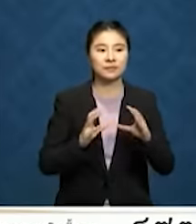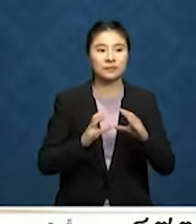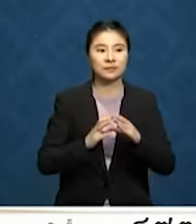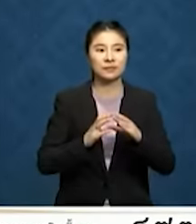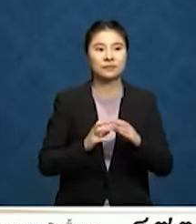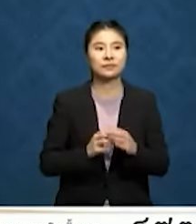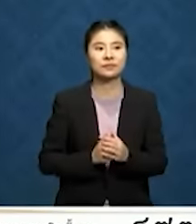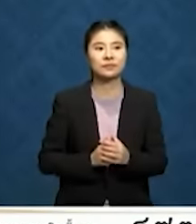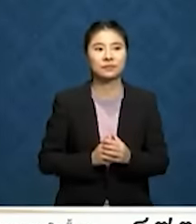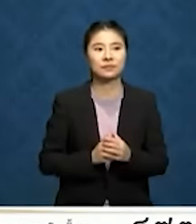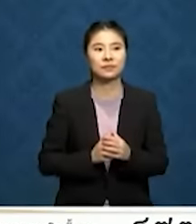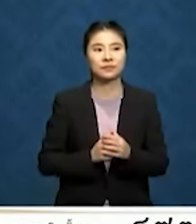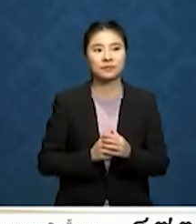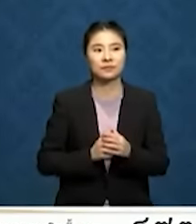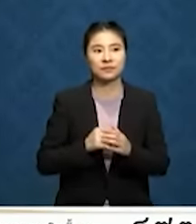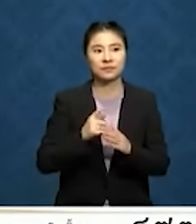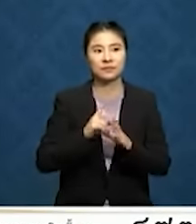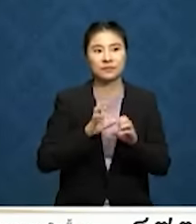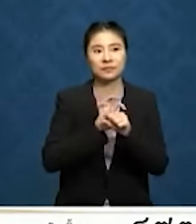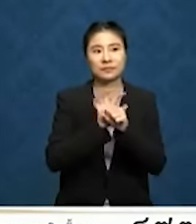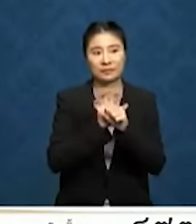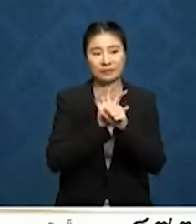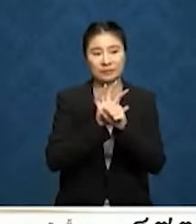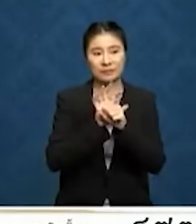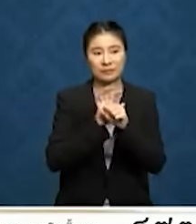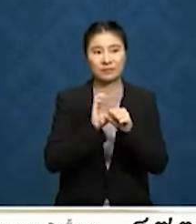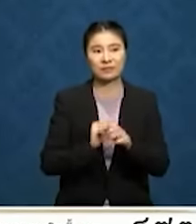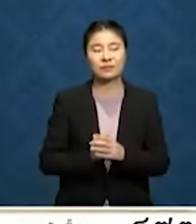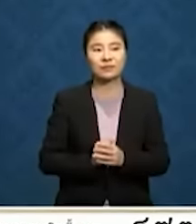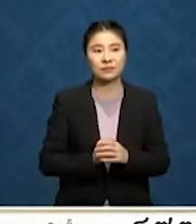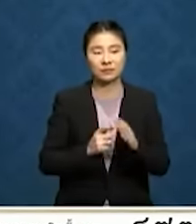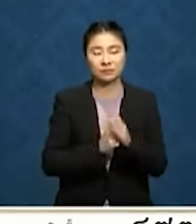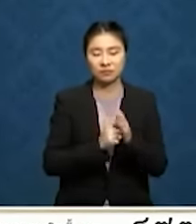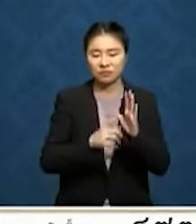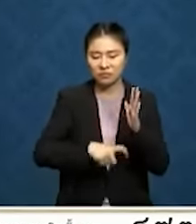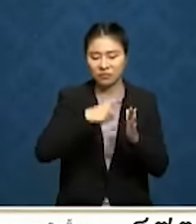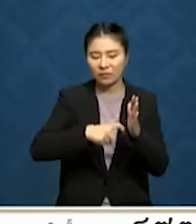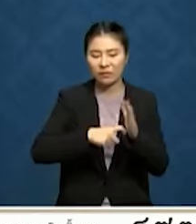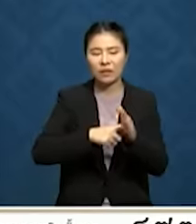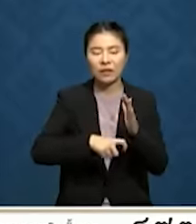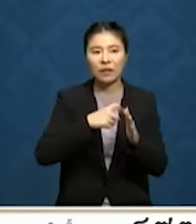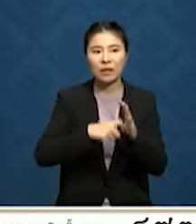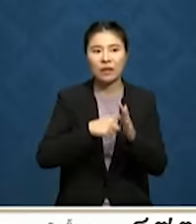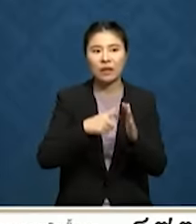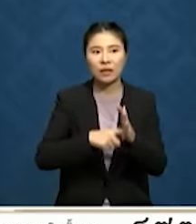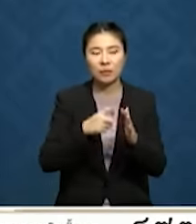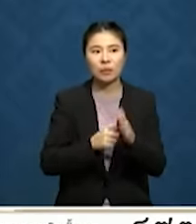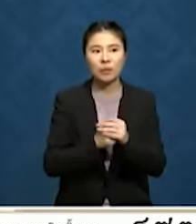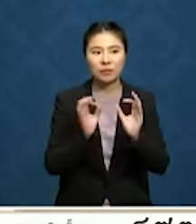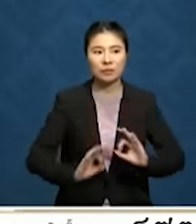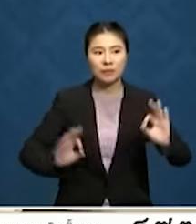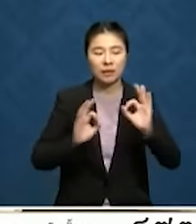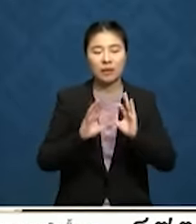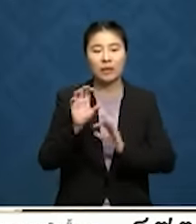วันนี้ผมอภิปรายถึงเหตุผลและความจำเป็นถึงการที่ประเทศไทยจะต้